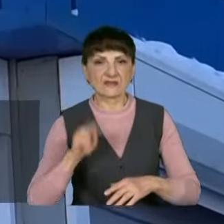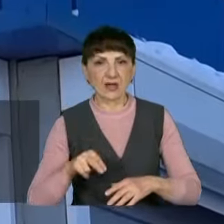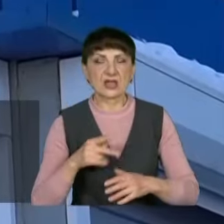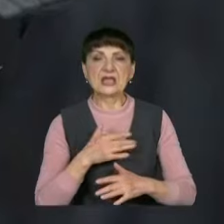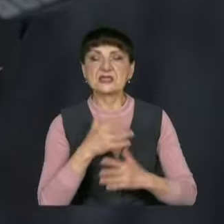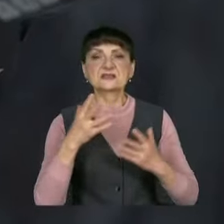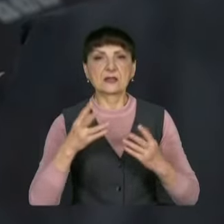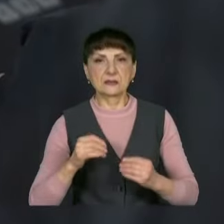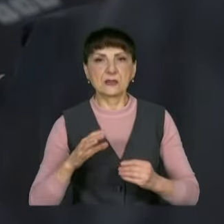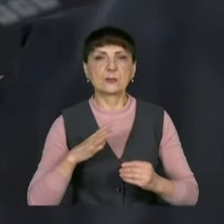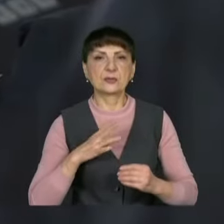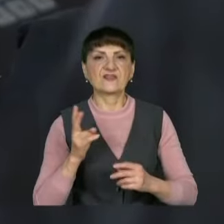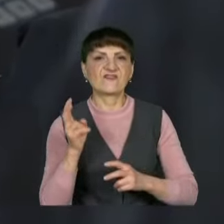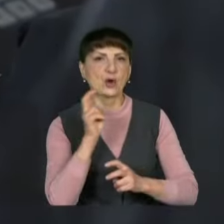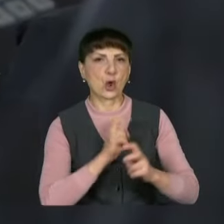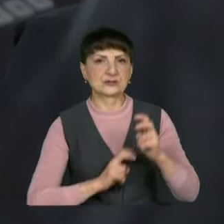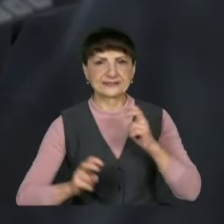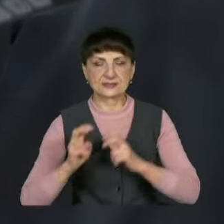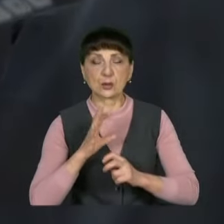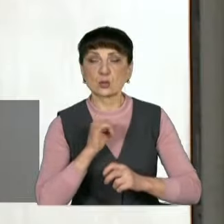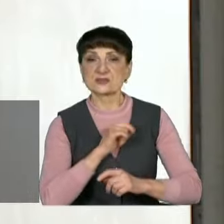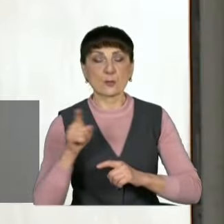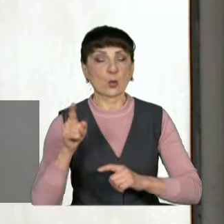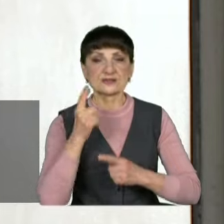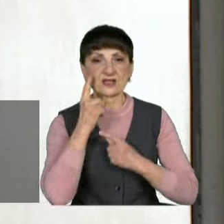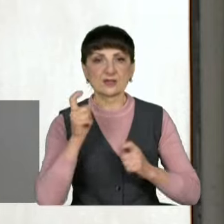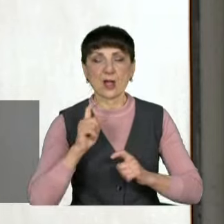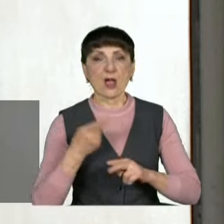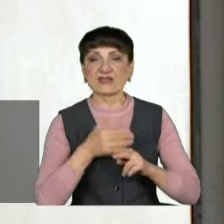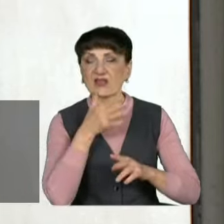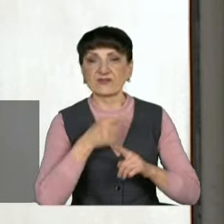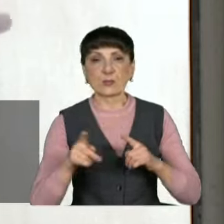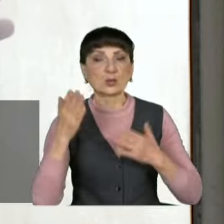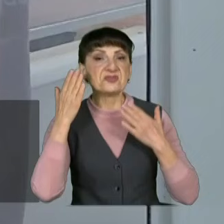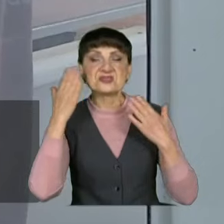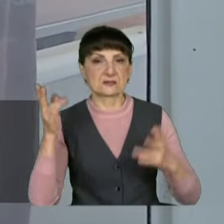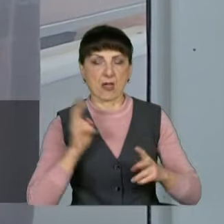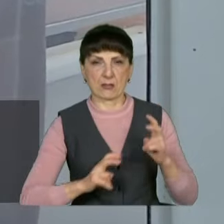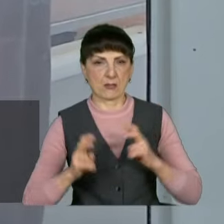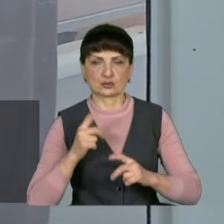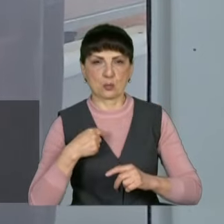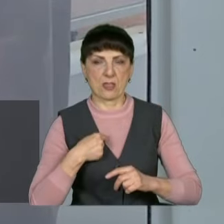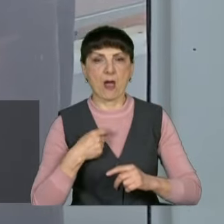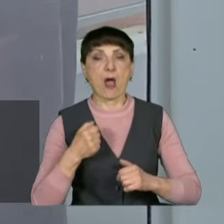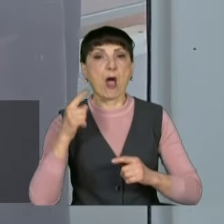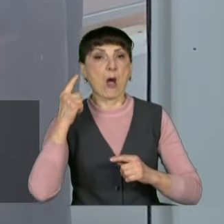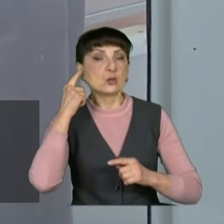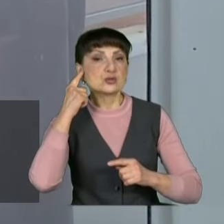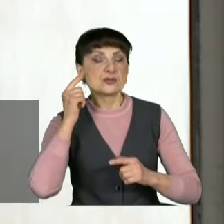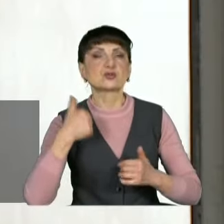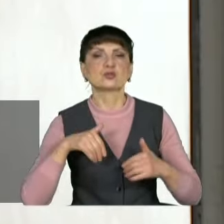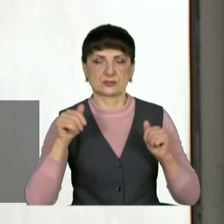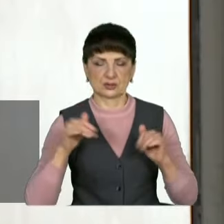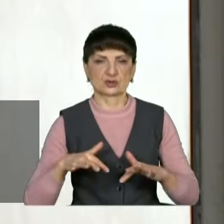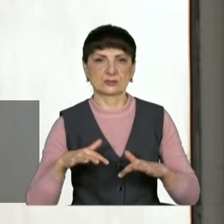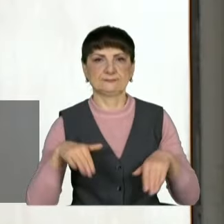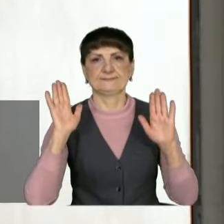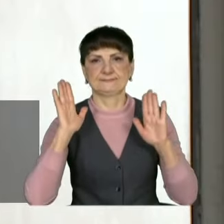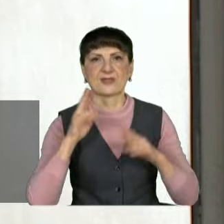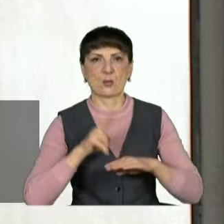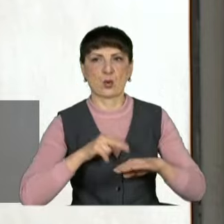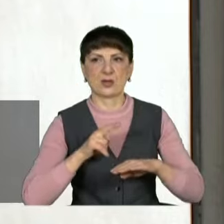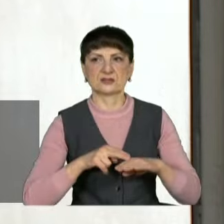несколько дней находился в розыске. Однако сам он заявил, что все это время не знал об этом. А услышав, решил сдаться полиции. Я ему сказал, в